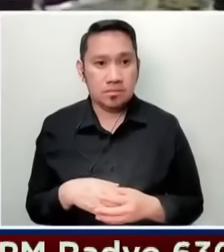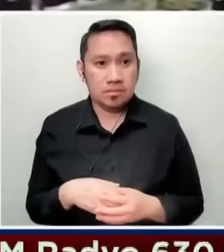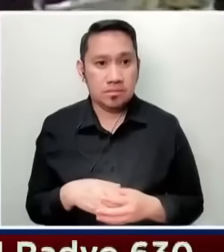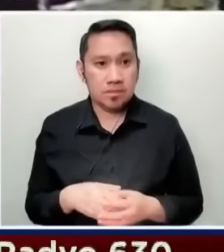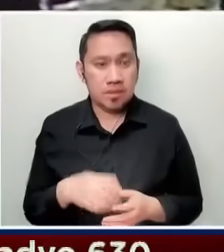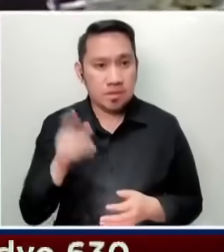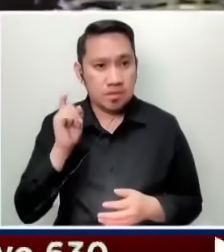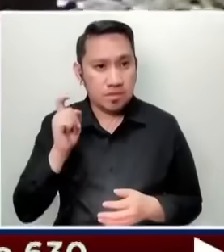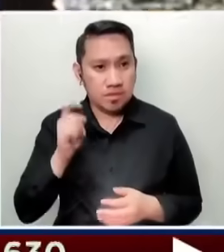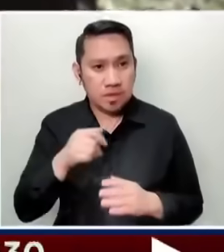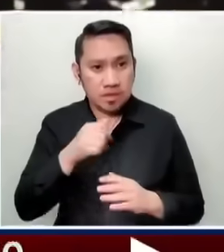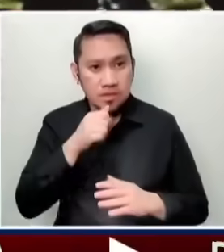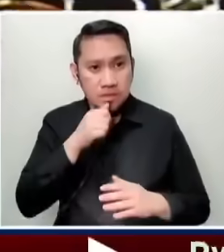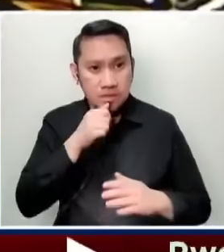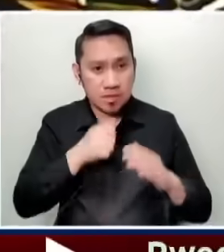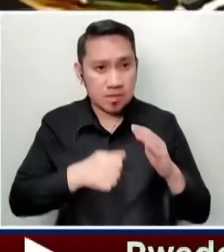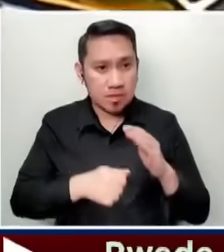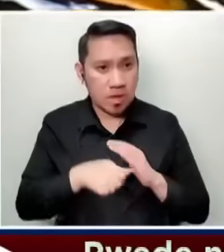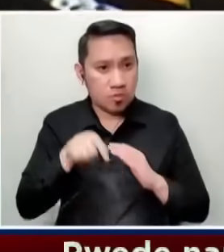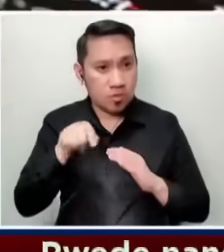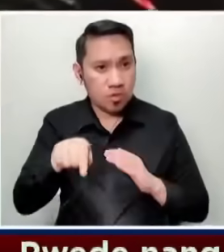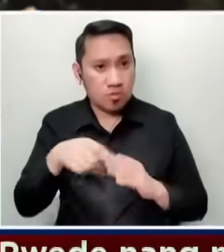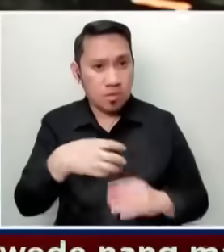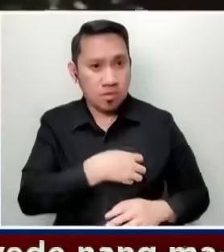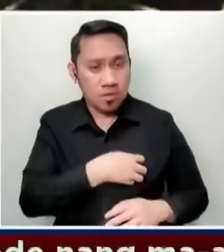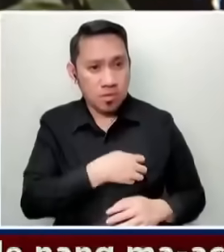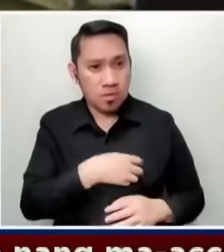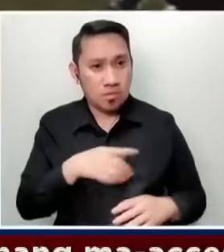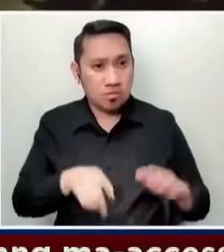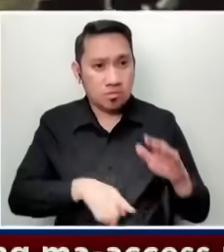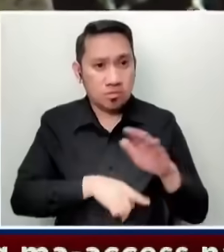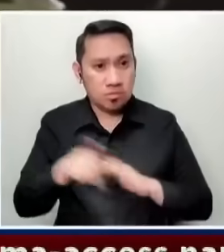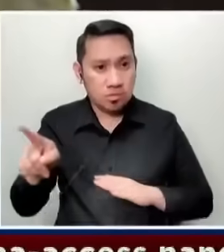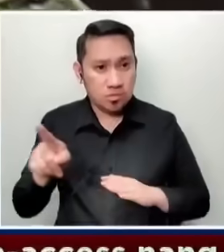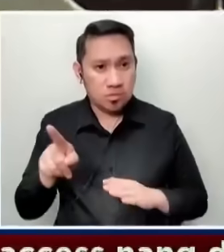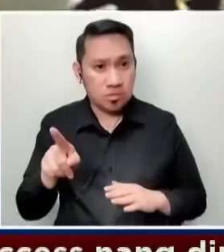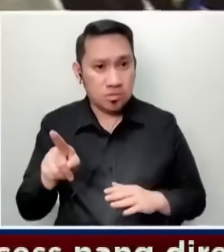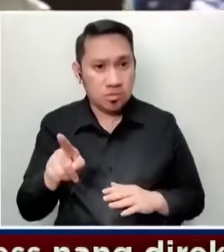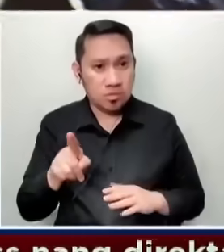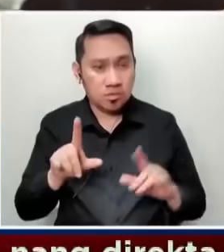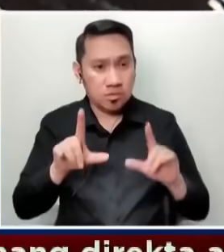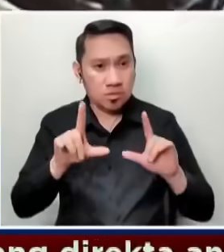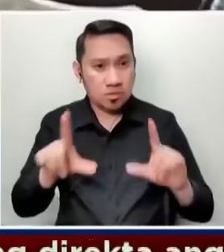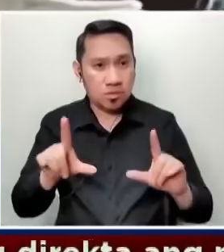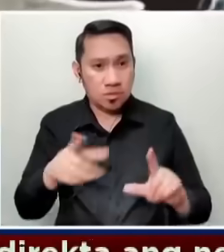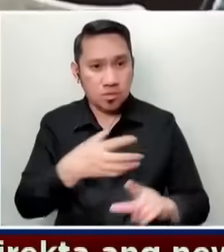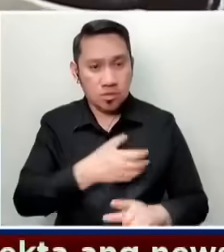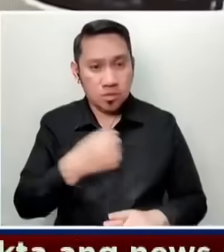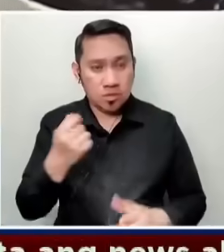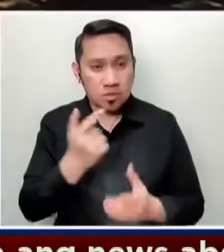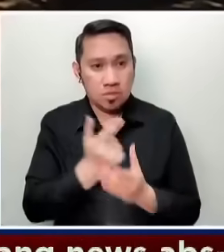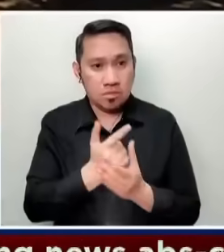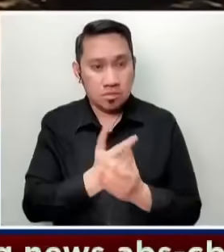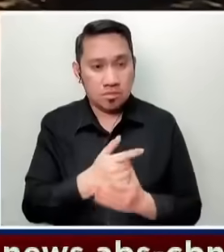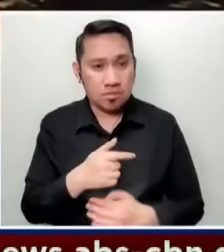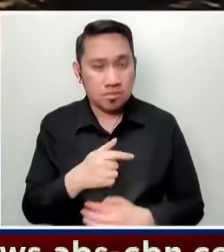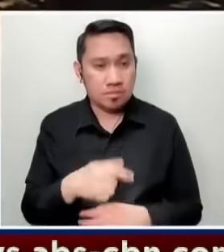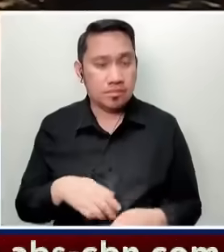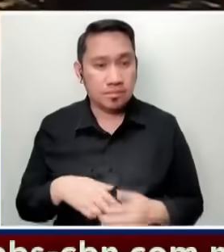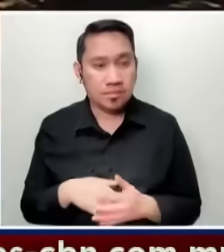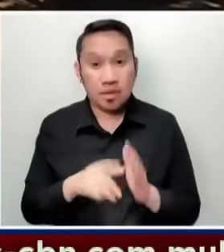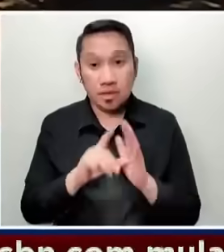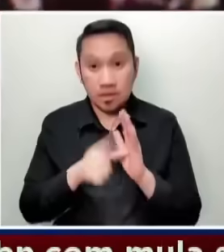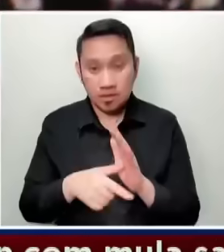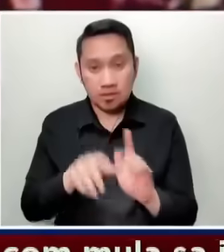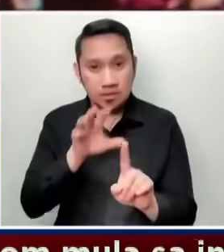Dali-daling nagtago ang mga pulis sa likod ng mobil. Tumakbo papalayo ang sospek. Bit-bit ang naagaw na baril ng pulis. Agad ding